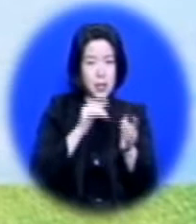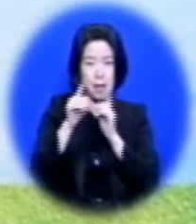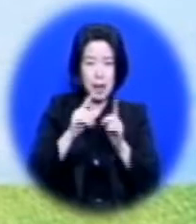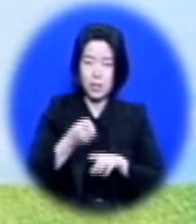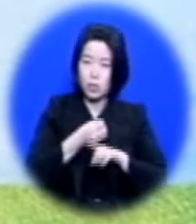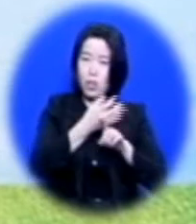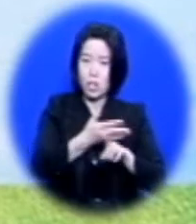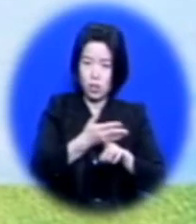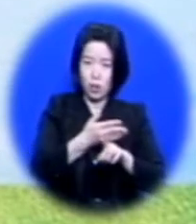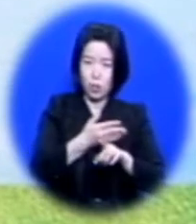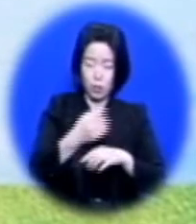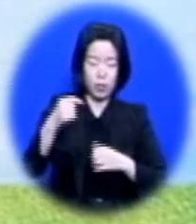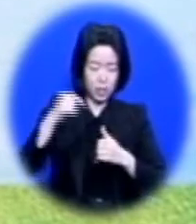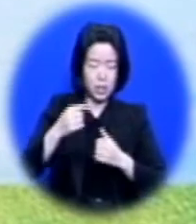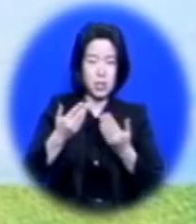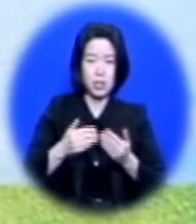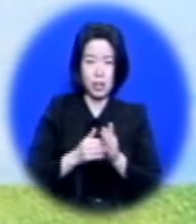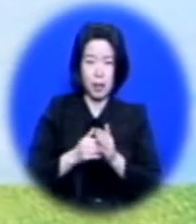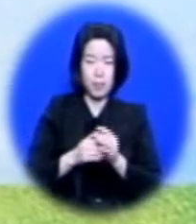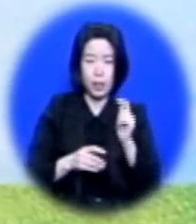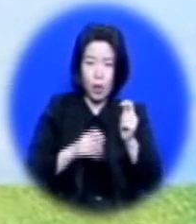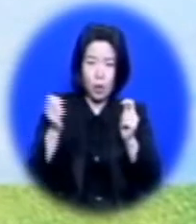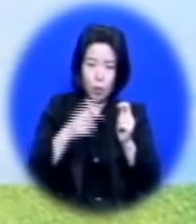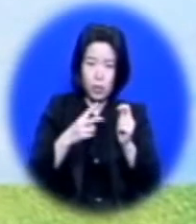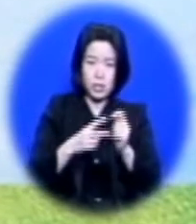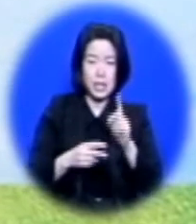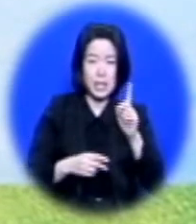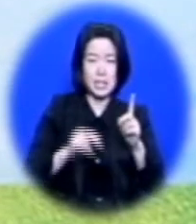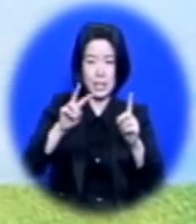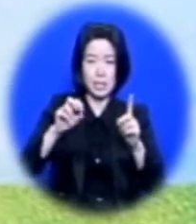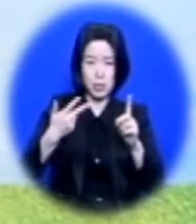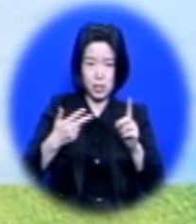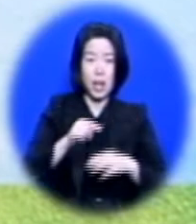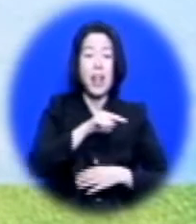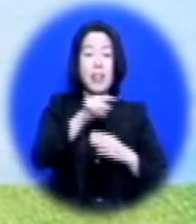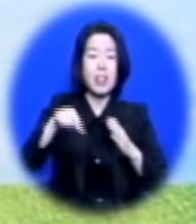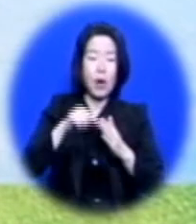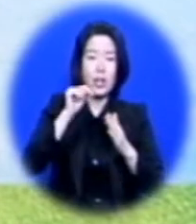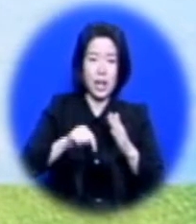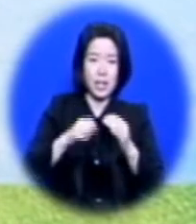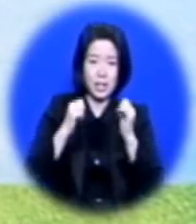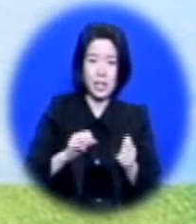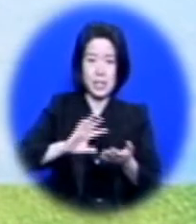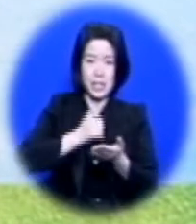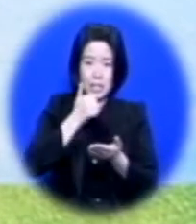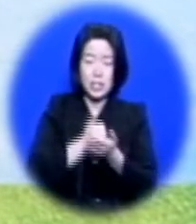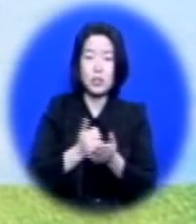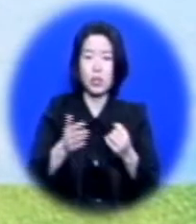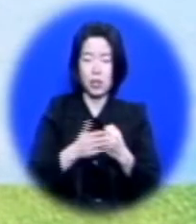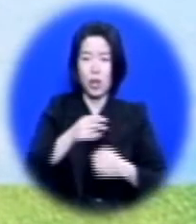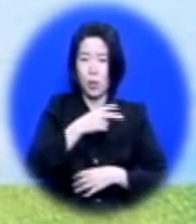전해 주라고 하셨어 골로새서 1장 27절 말씀 입니다 너희 안에 계신 그리스도 신이 곧